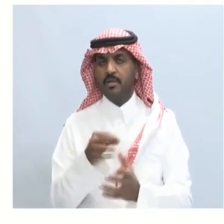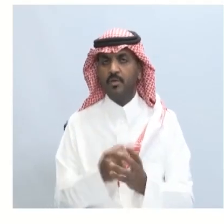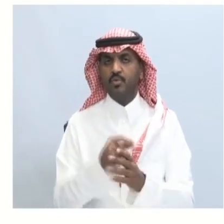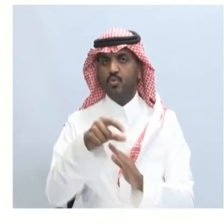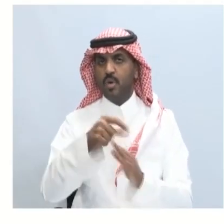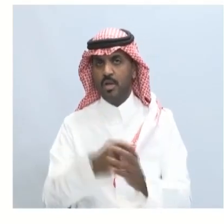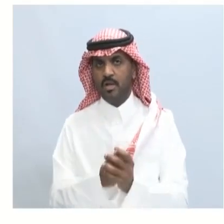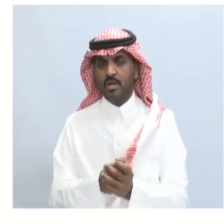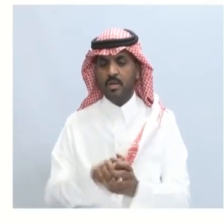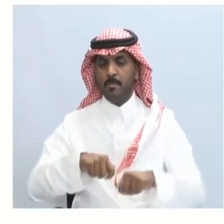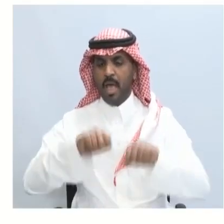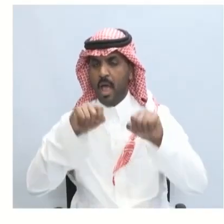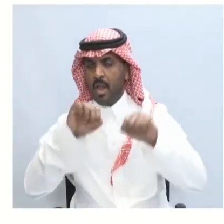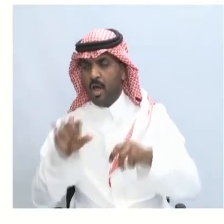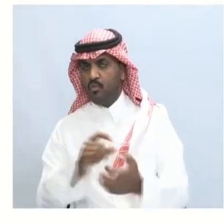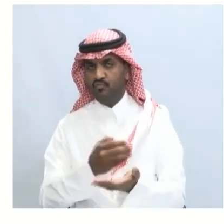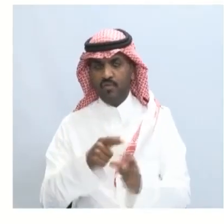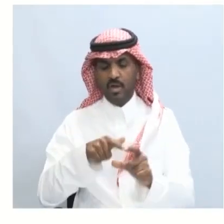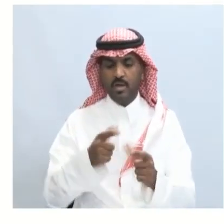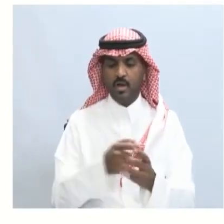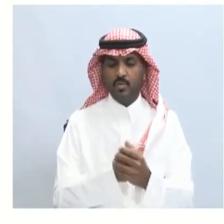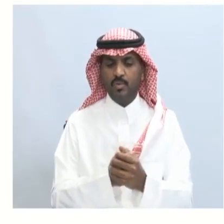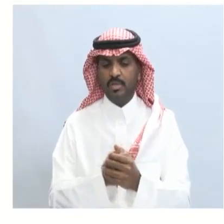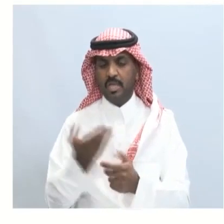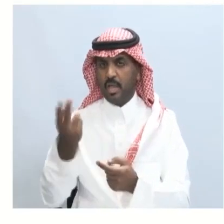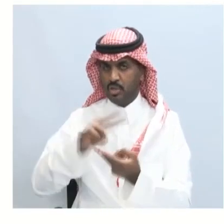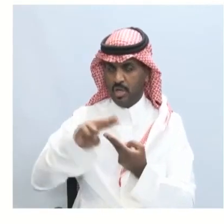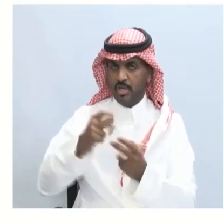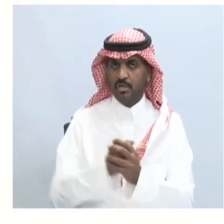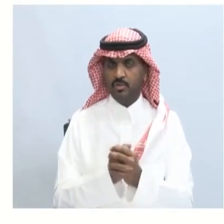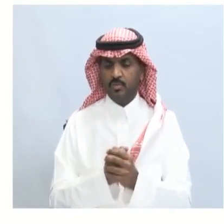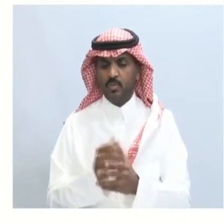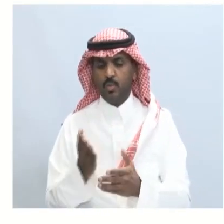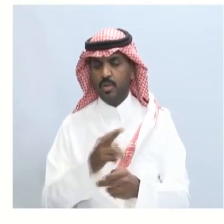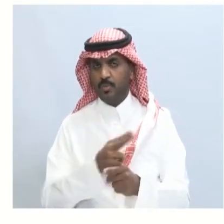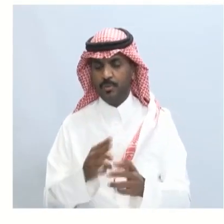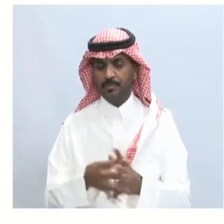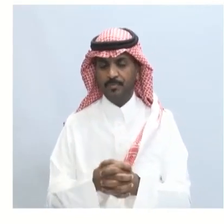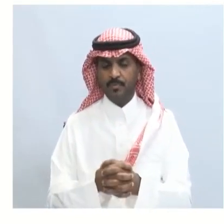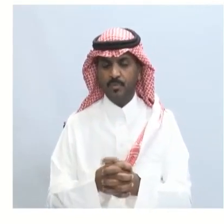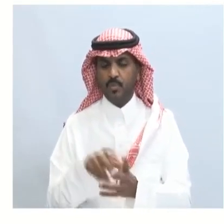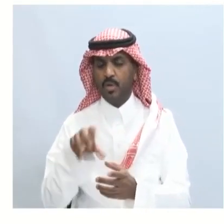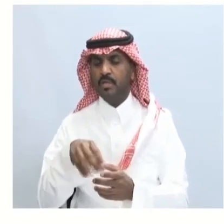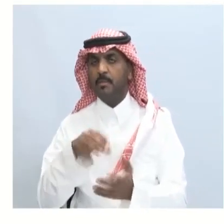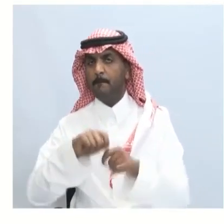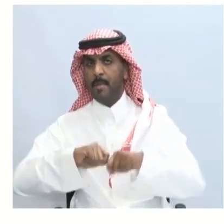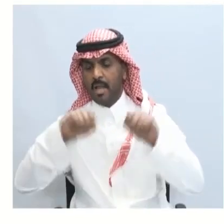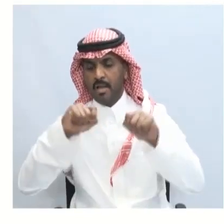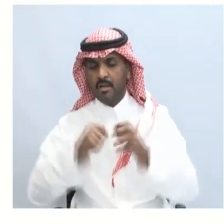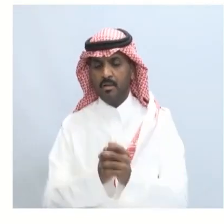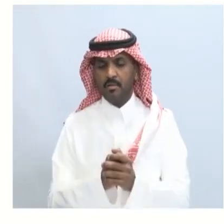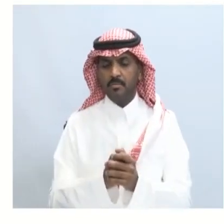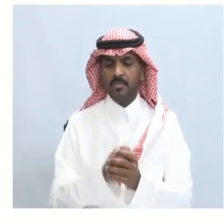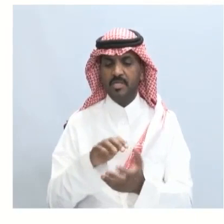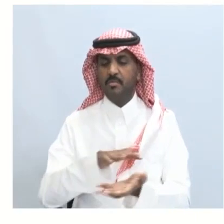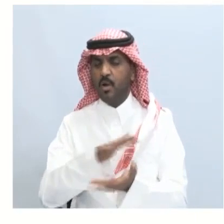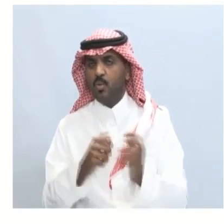لمحل كذا او او الفراغ الثاني لتلقي الاشعارات والتبليغات ونحوها ويعد محل كذا بحسب الاحوال